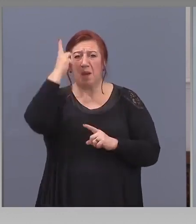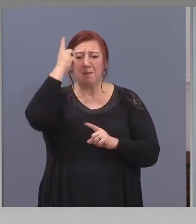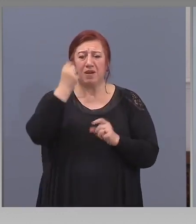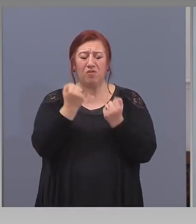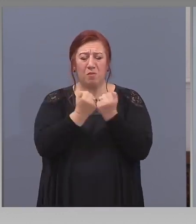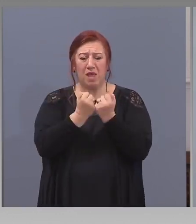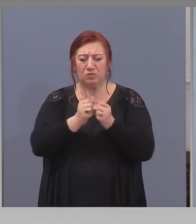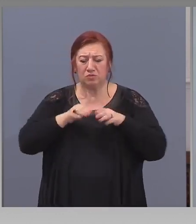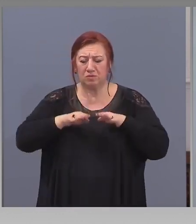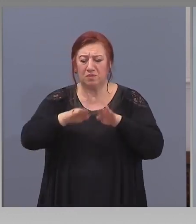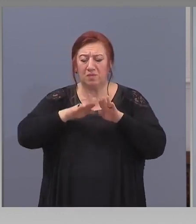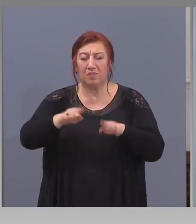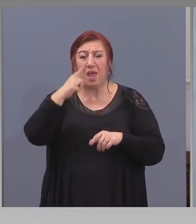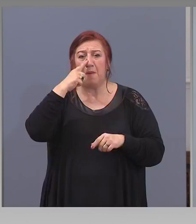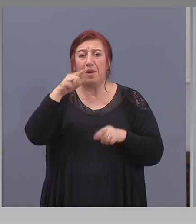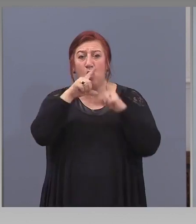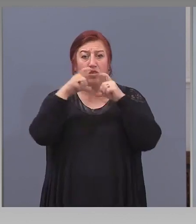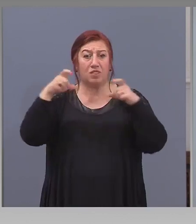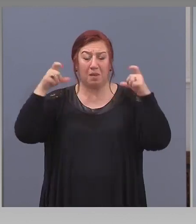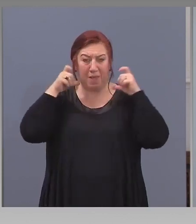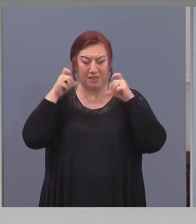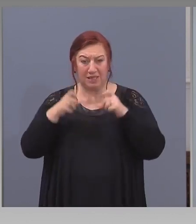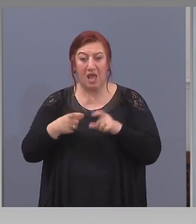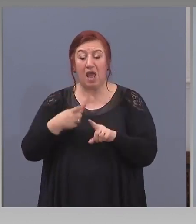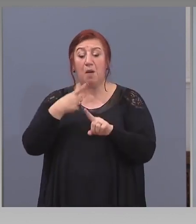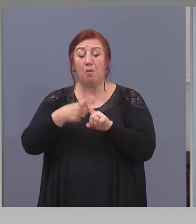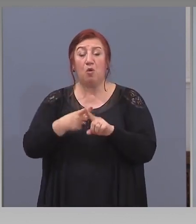маски, по 2 000 облекла.